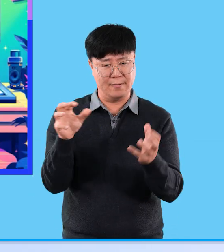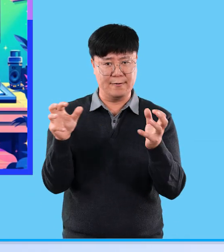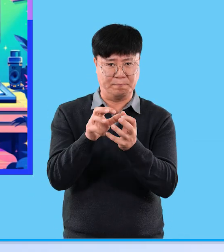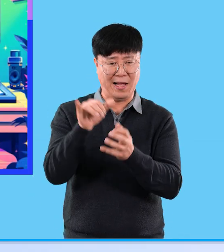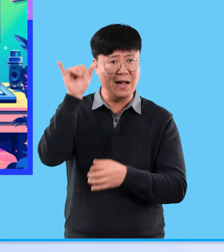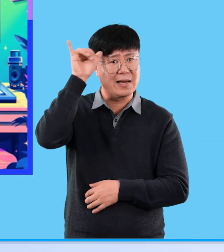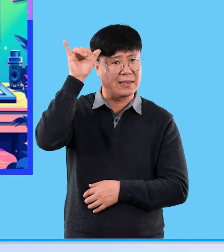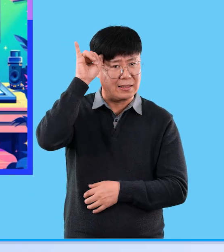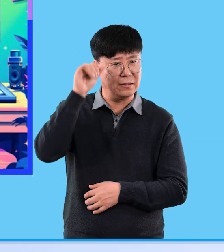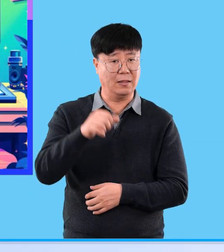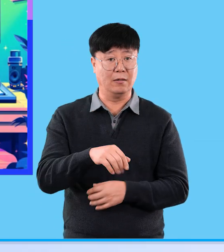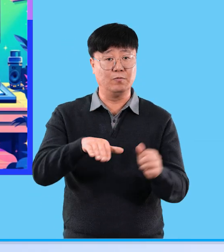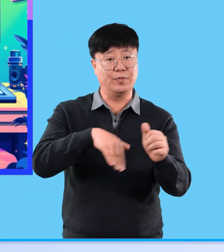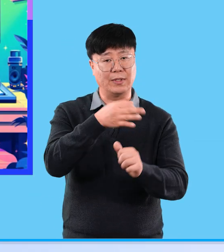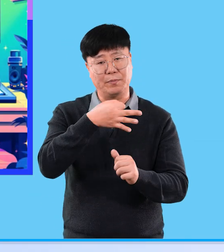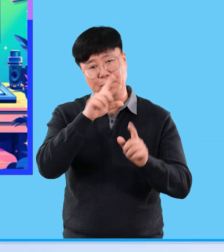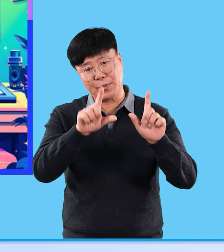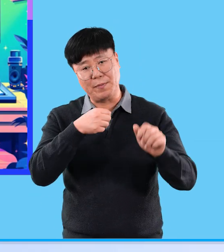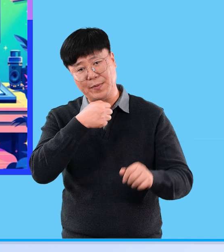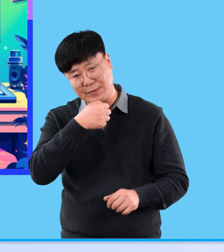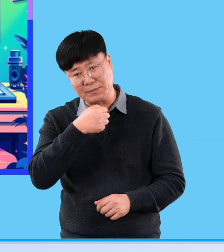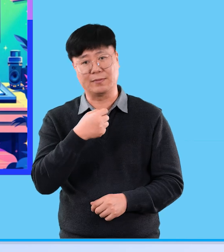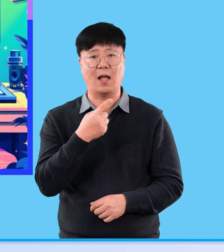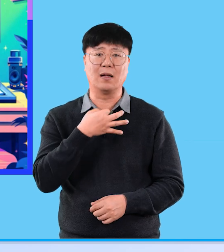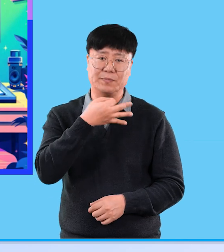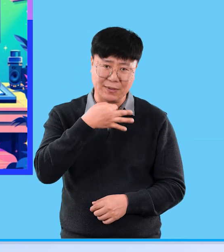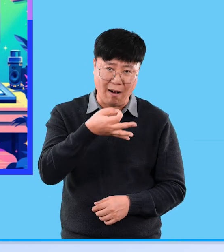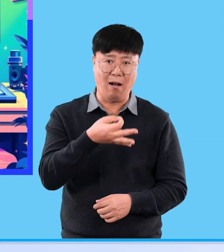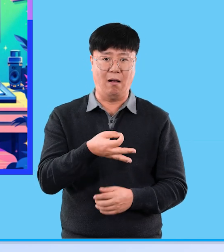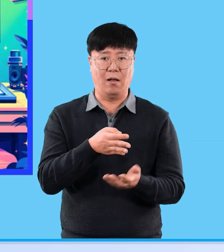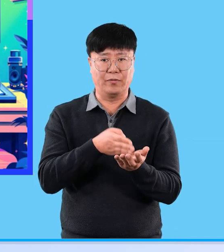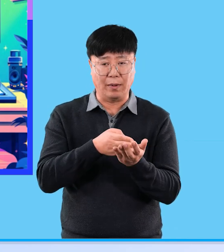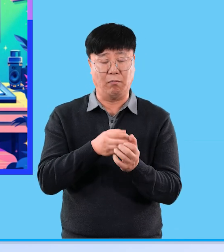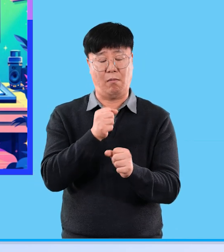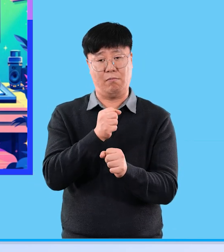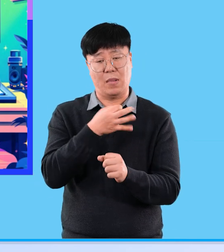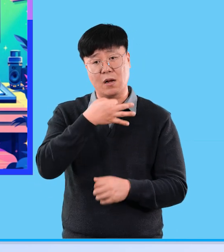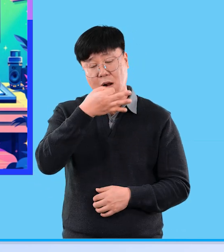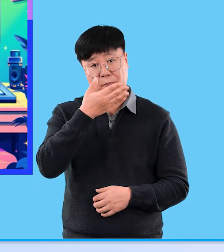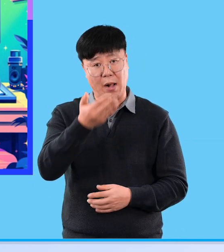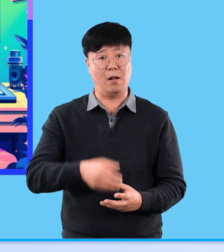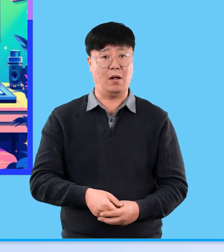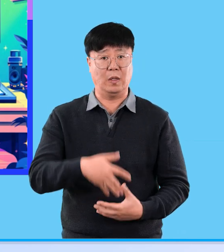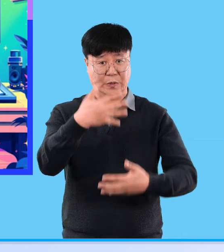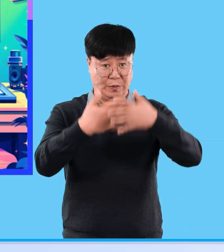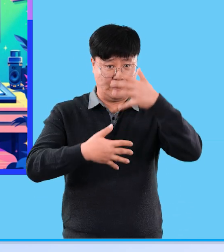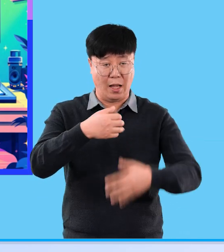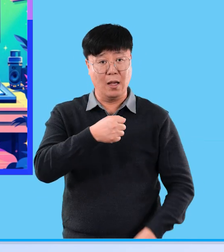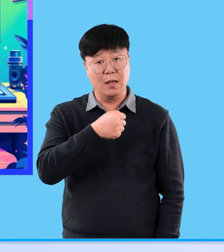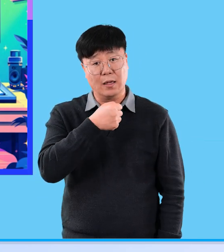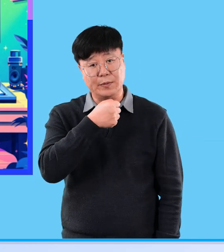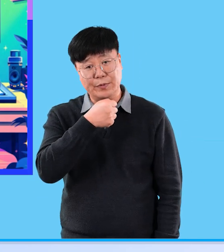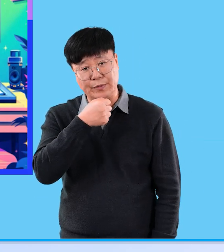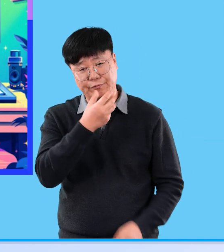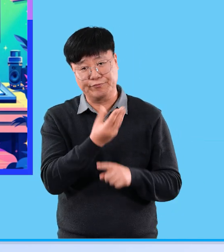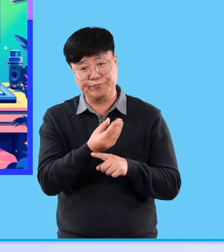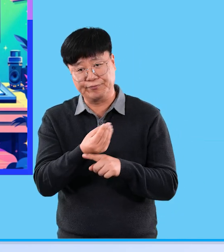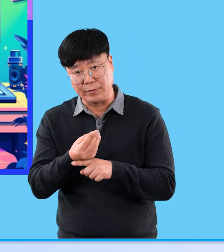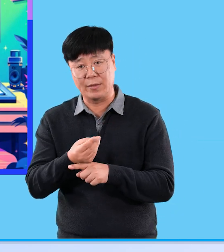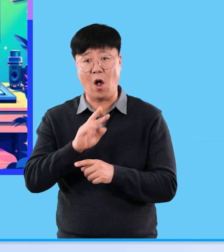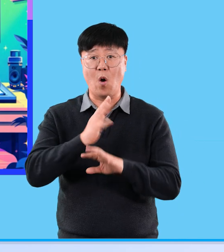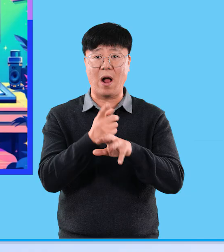AI로 나레이션이라든가 더빙, 성우, 톤까지 구현이 가능합니다. 영상에서는 나레이션